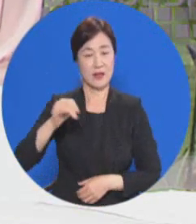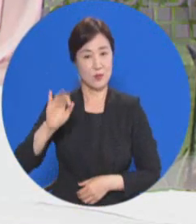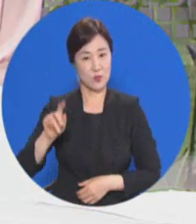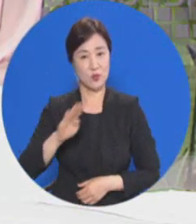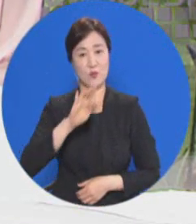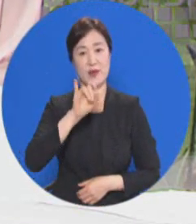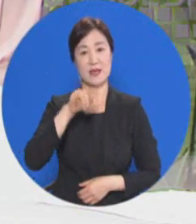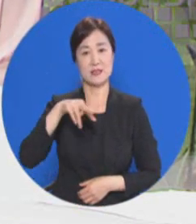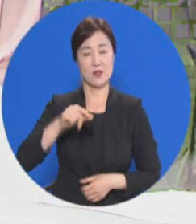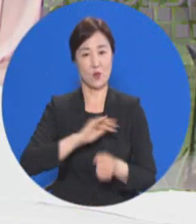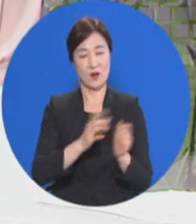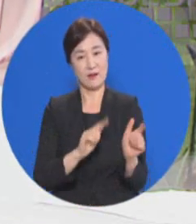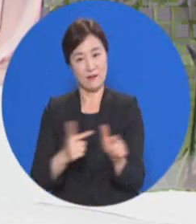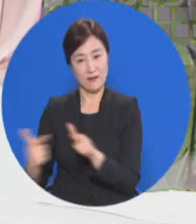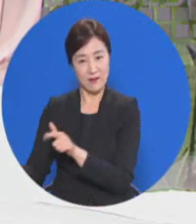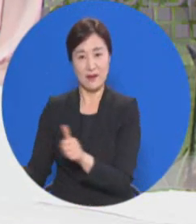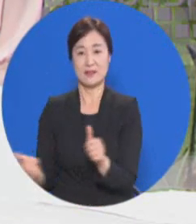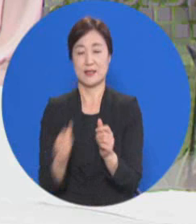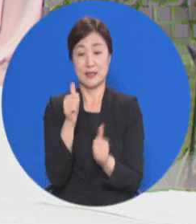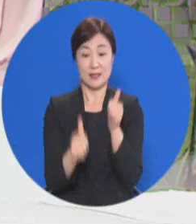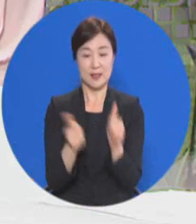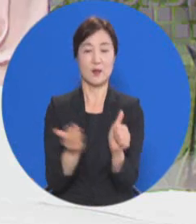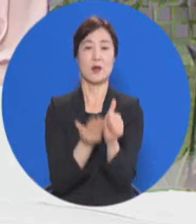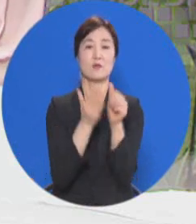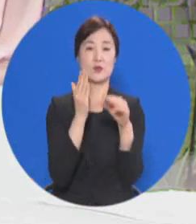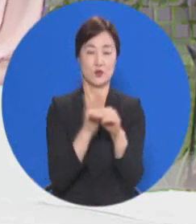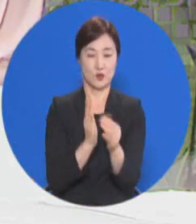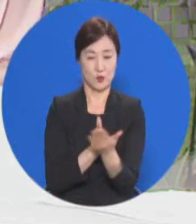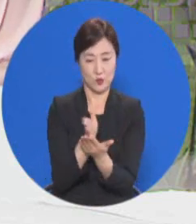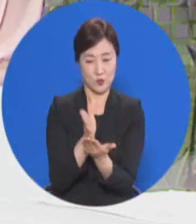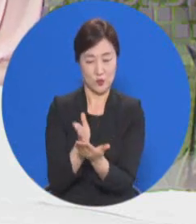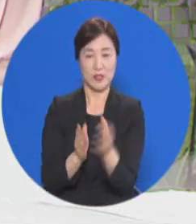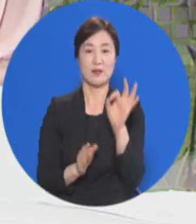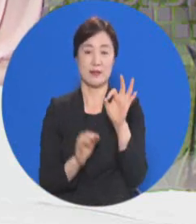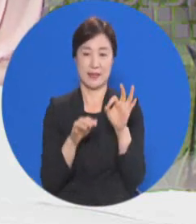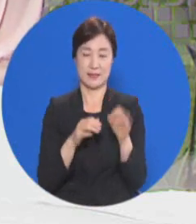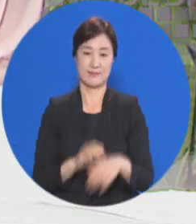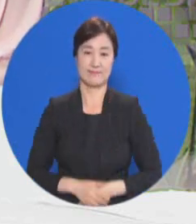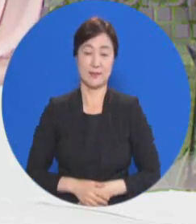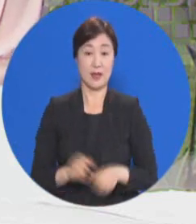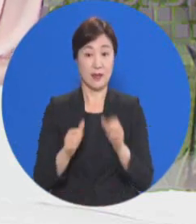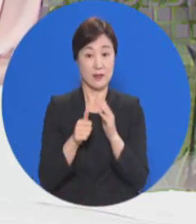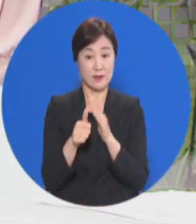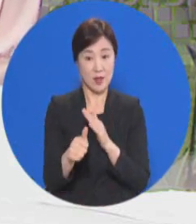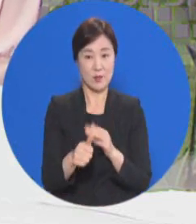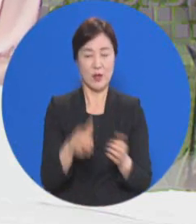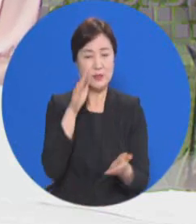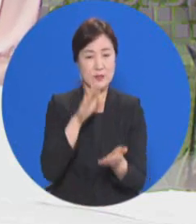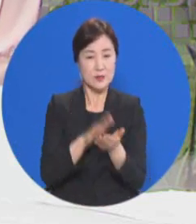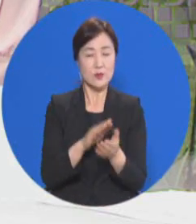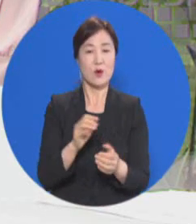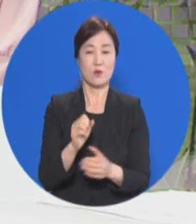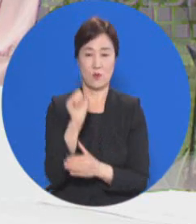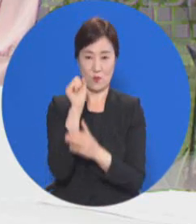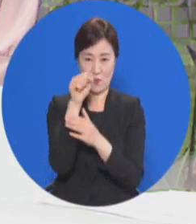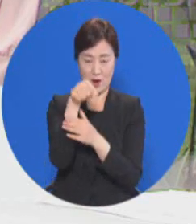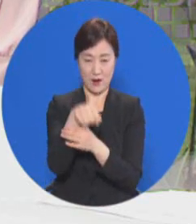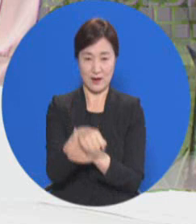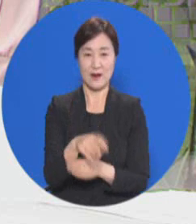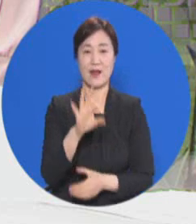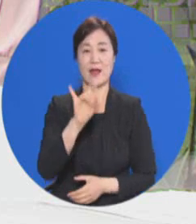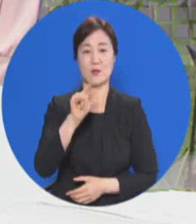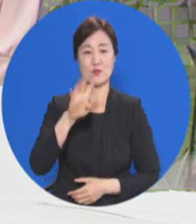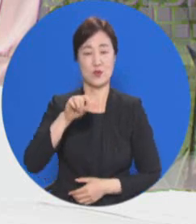등 현재 시험 재배 작목만도 10여 종에 이르고 있다고 하는데요. 네, 대표 아열대 과수인 애플망고는 요즘